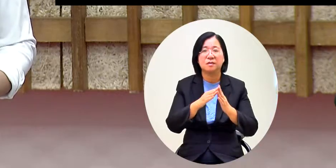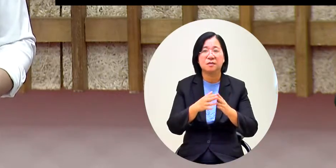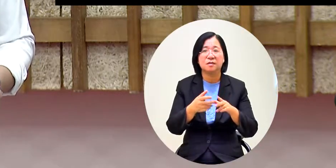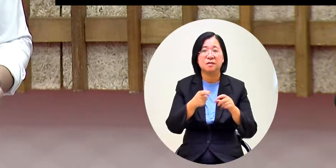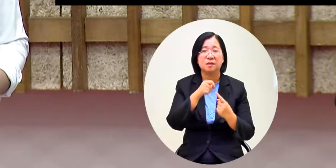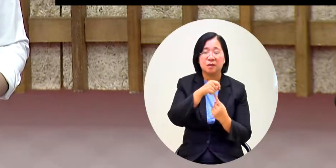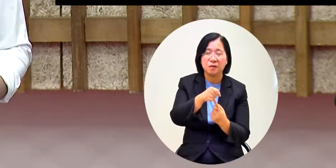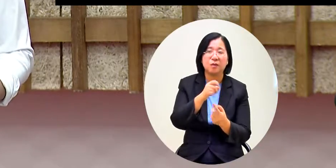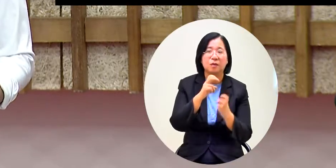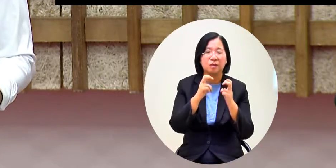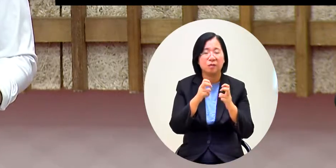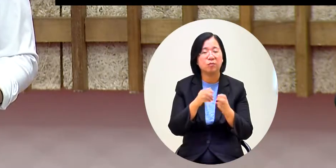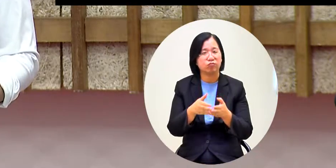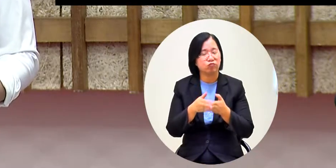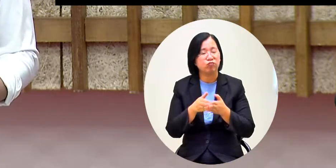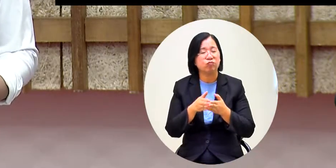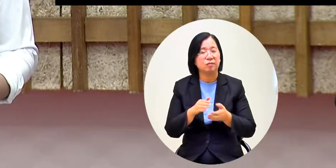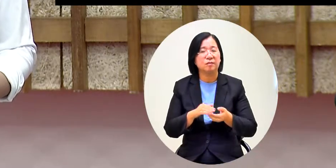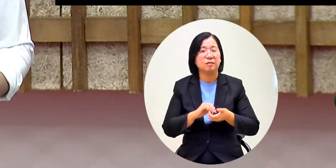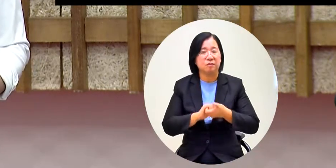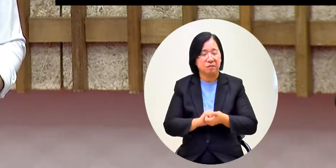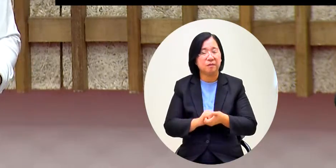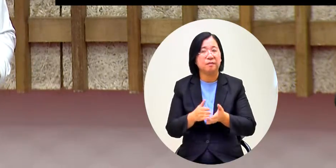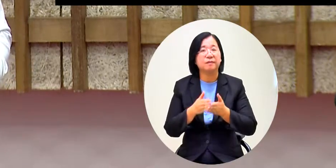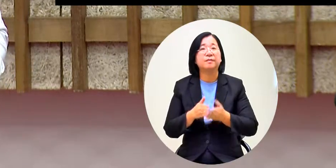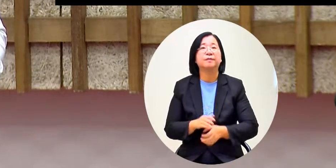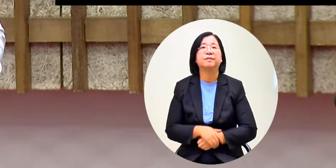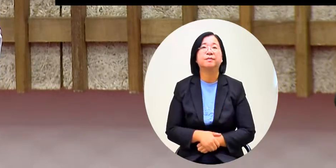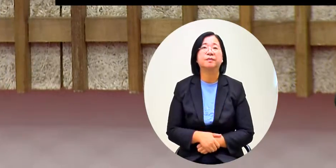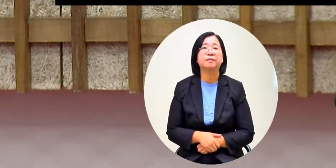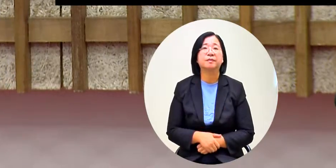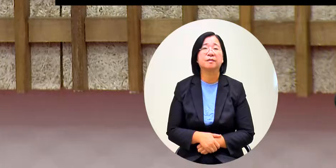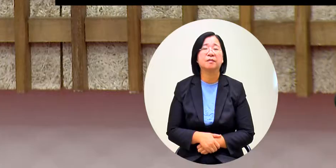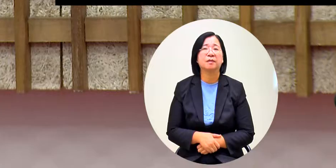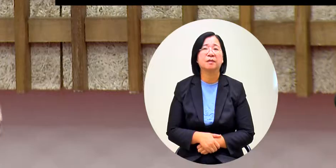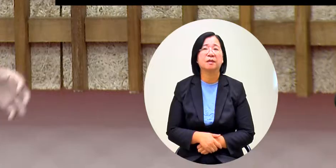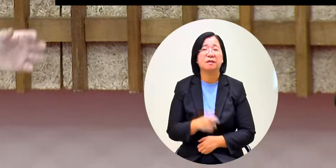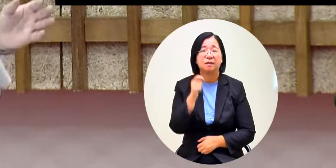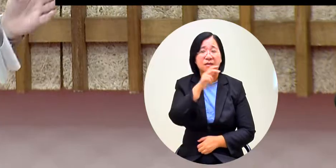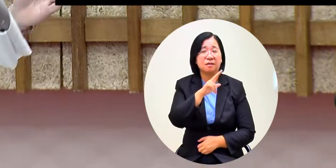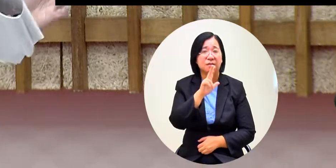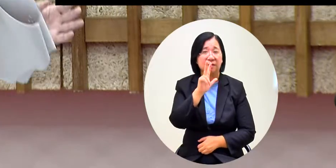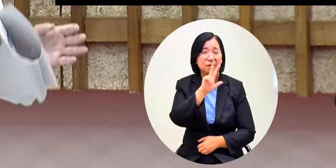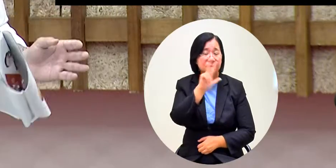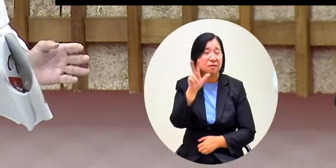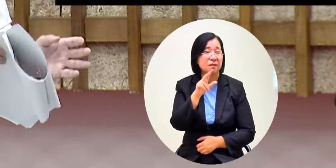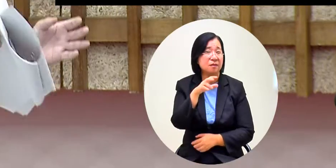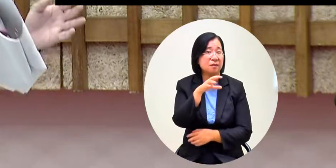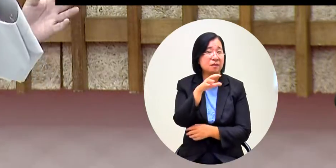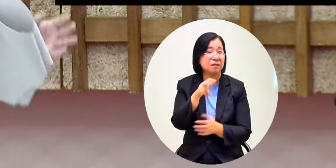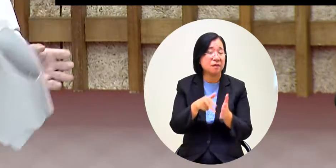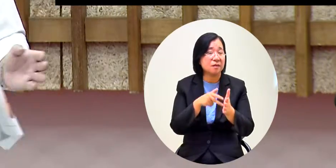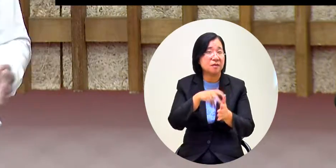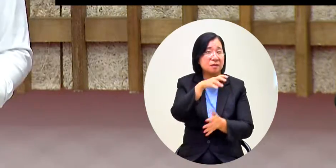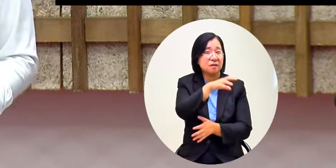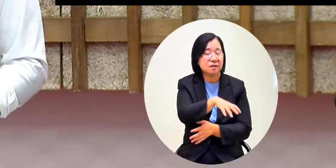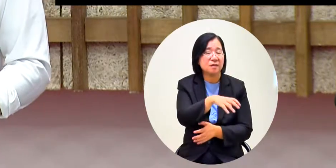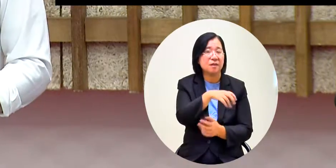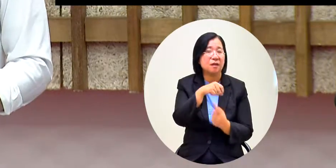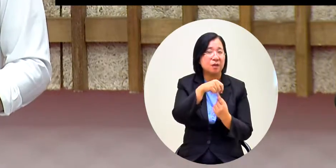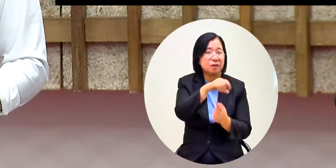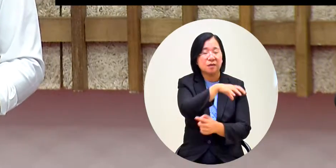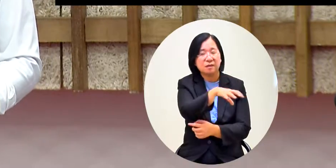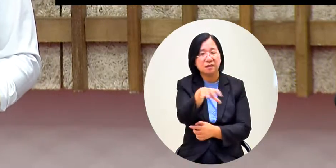一个必要的措施。我们看下一页，所以特色车站生活的这种搭车的美